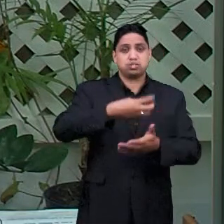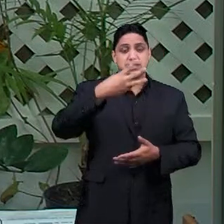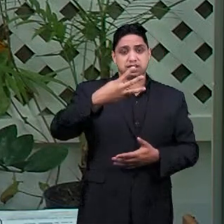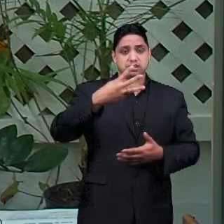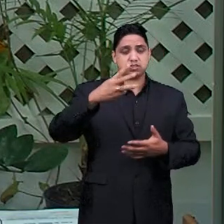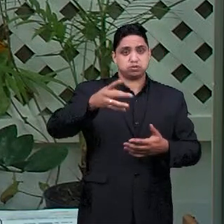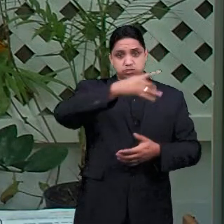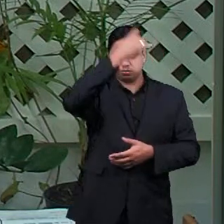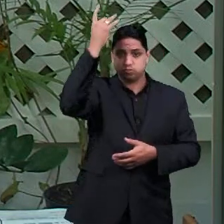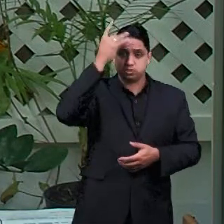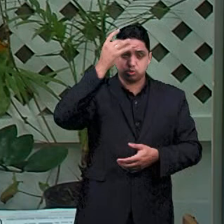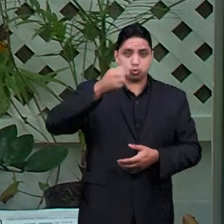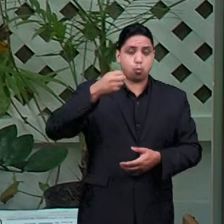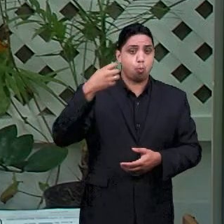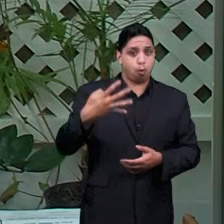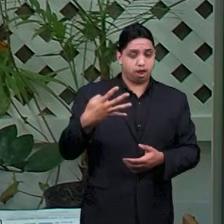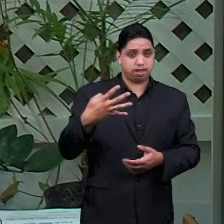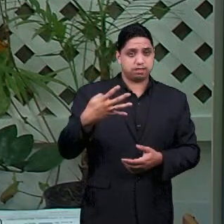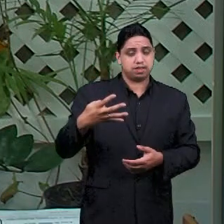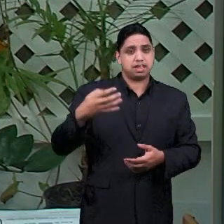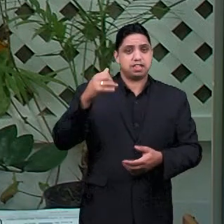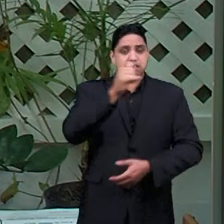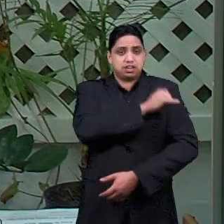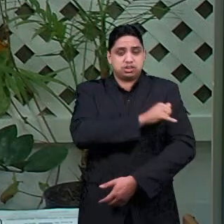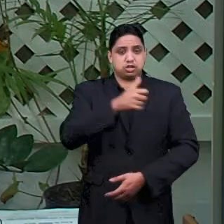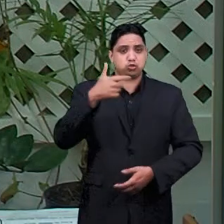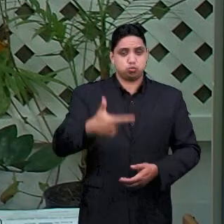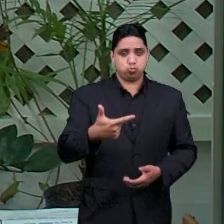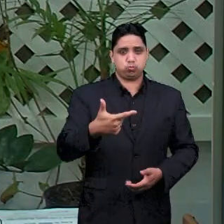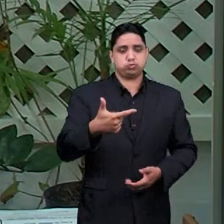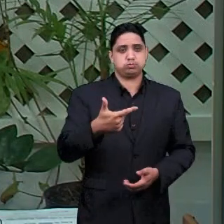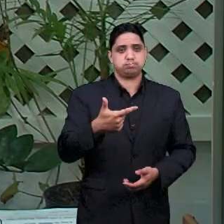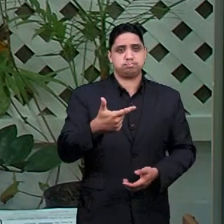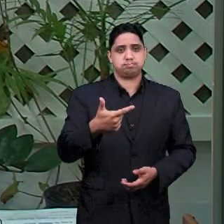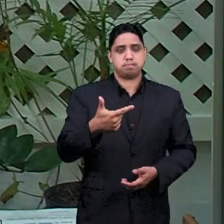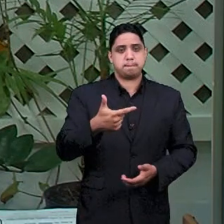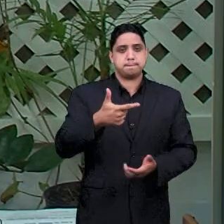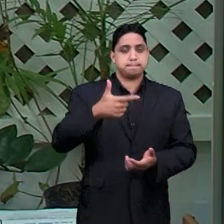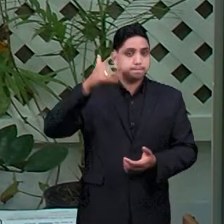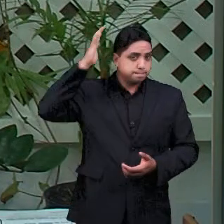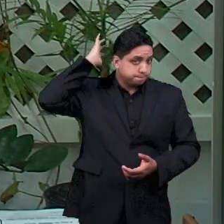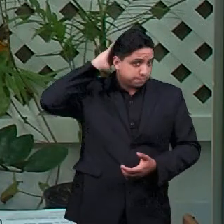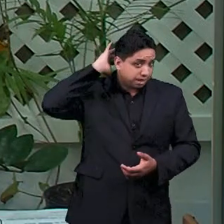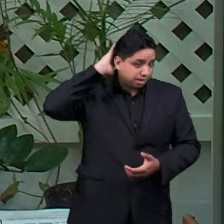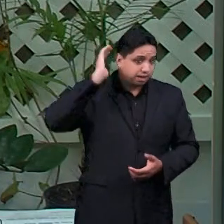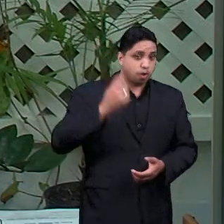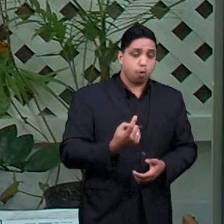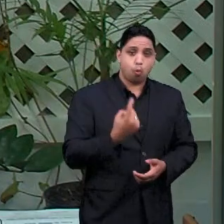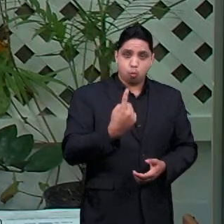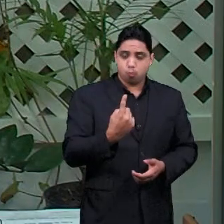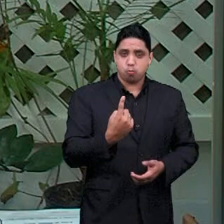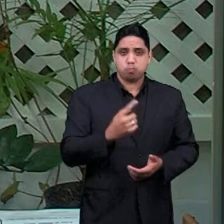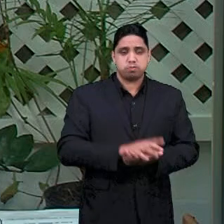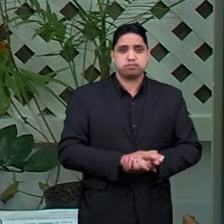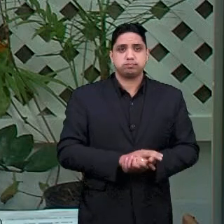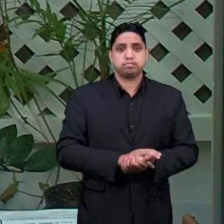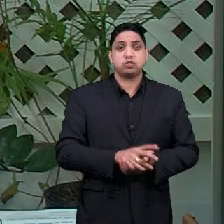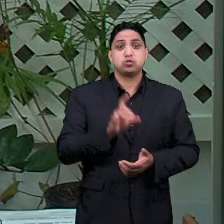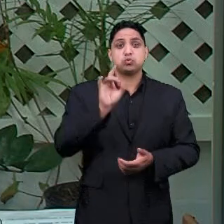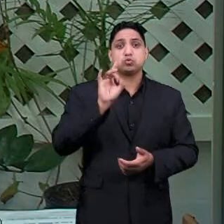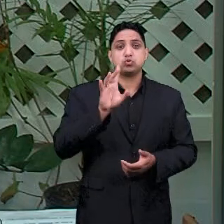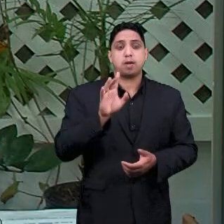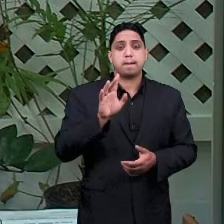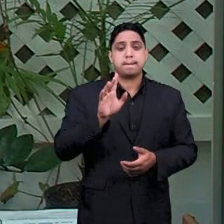3 églises, le Espírito Santo avec 3 églises, Rio de Janeiro, 2 églises et Pará avec une